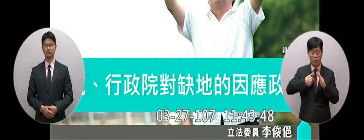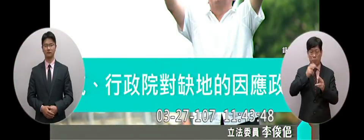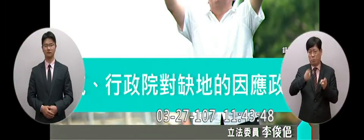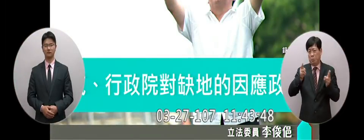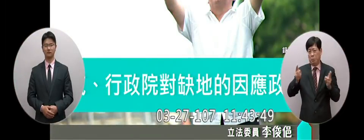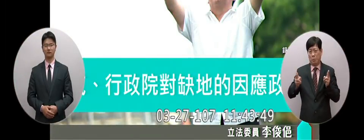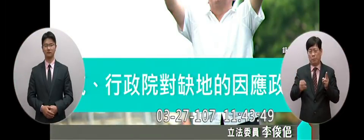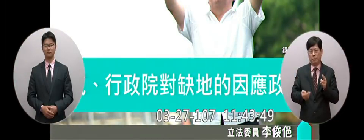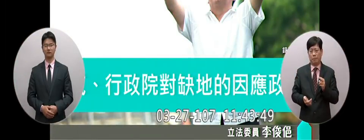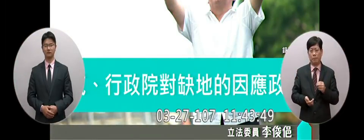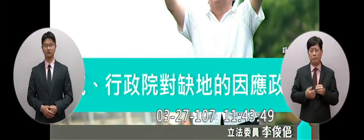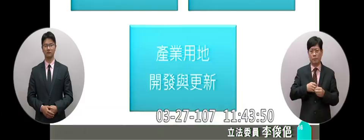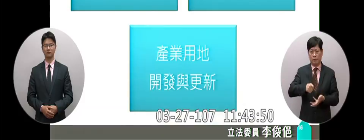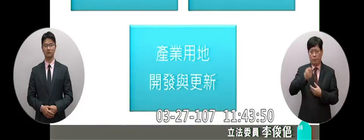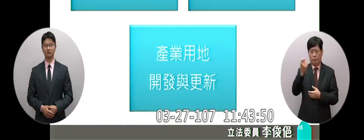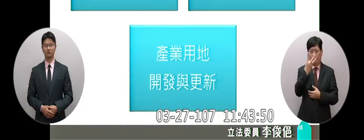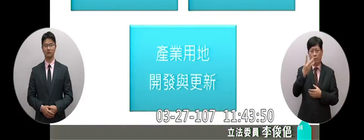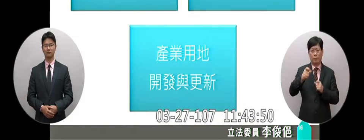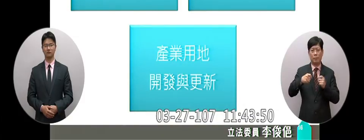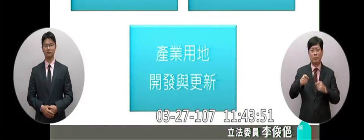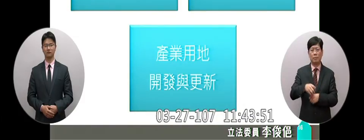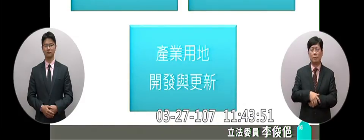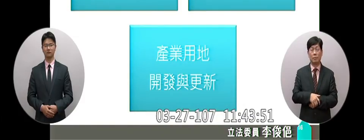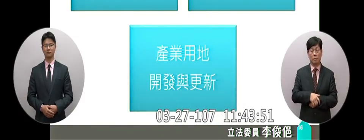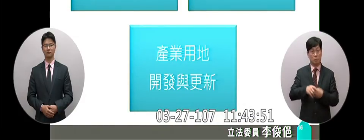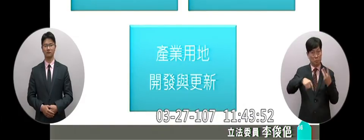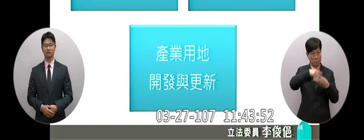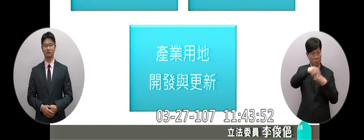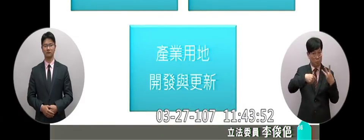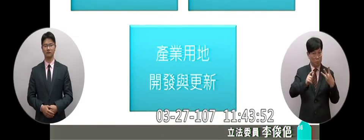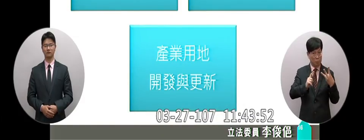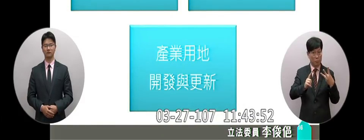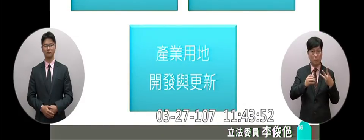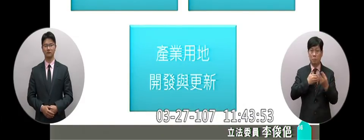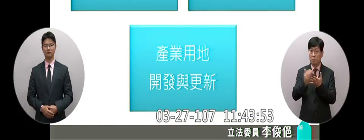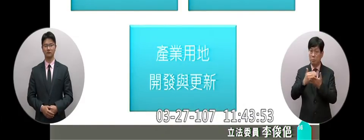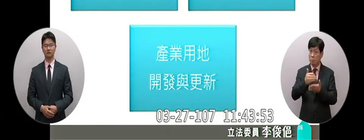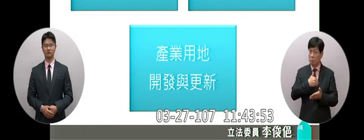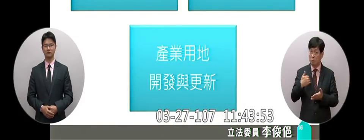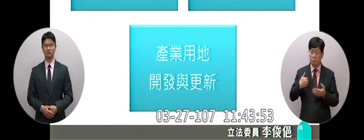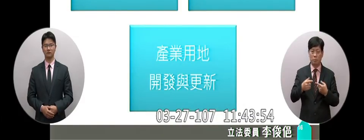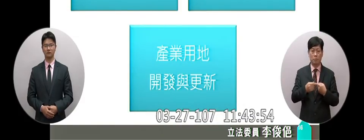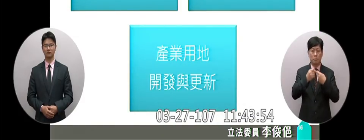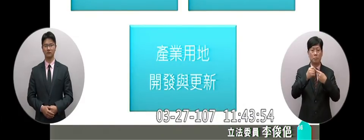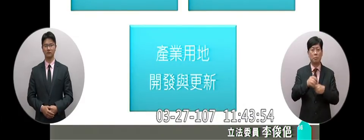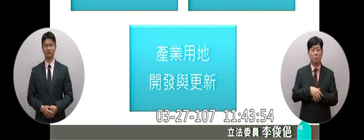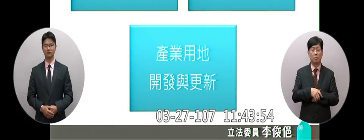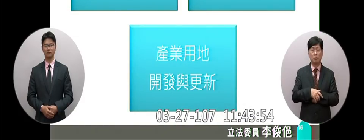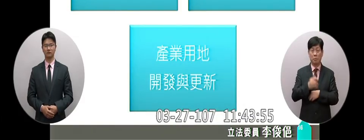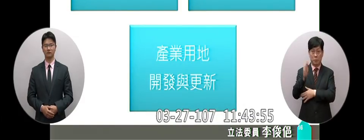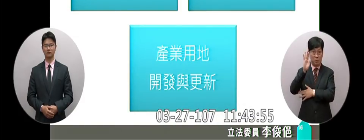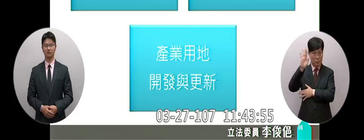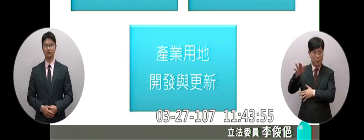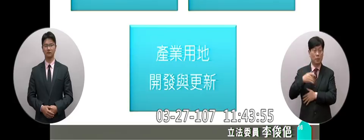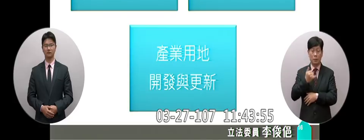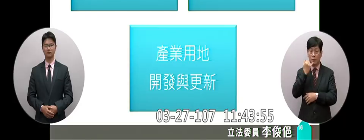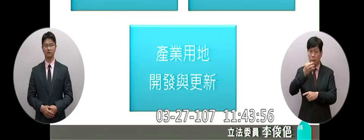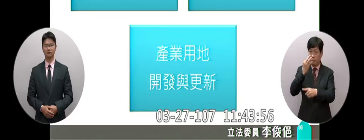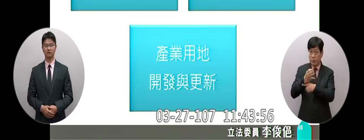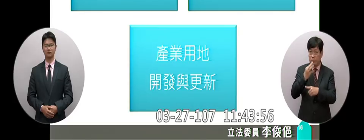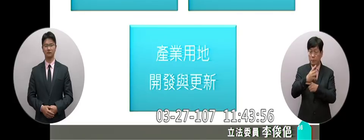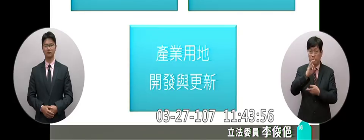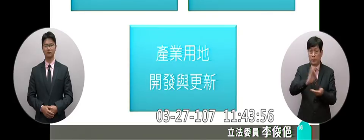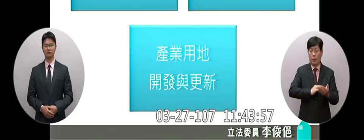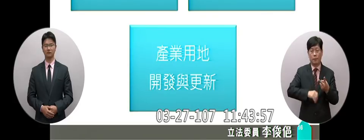下提出了三个政策，我们来看看这三个政策有没有办法解决问题。第一个政策是公有土地的优惠释出了，